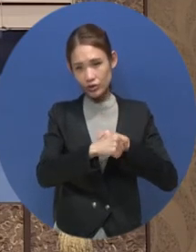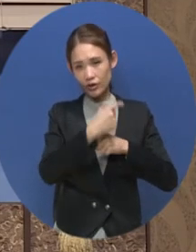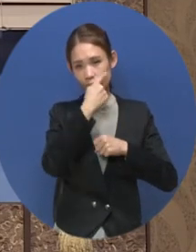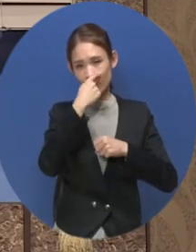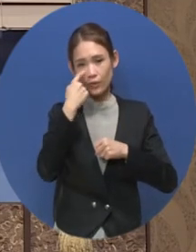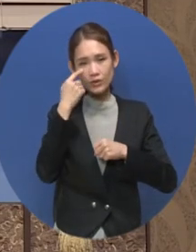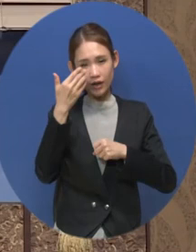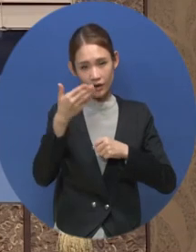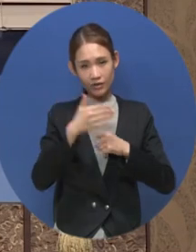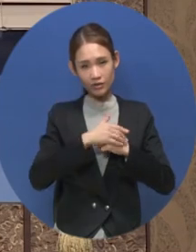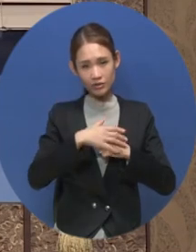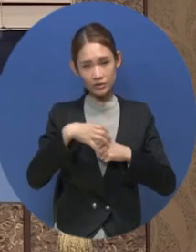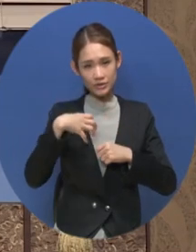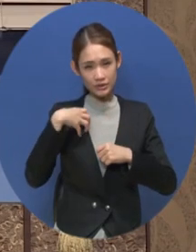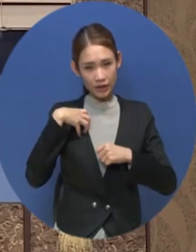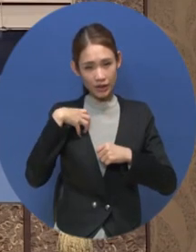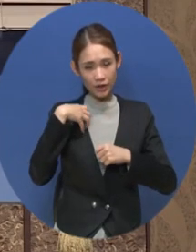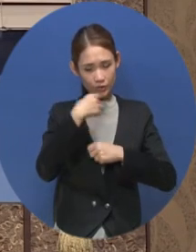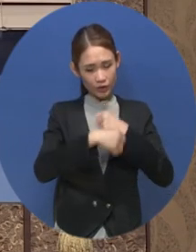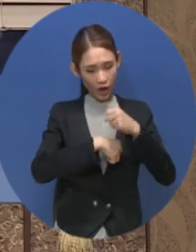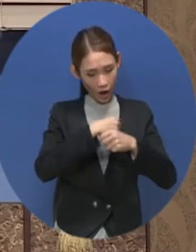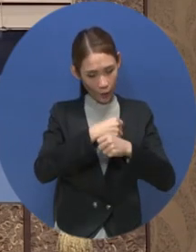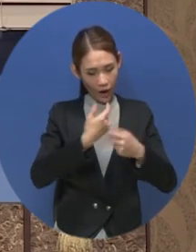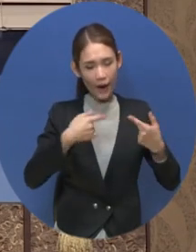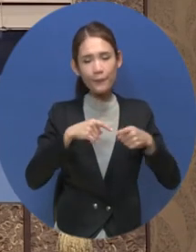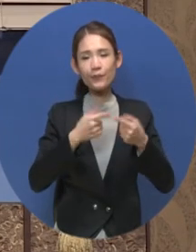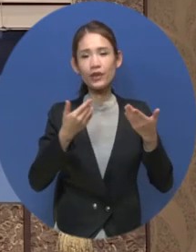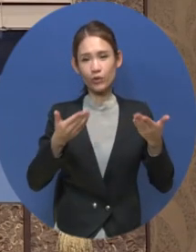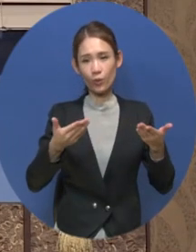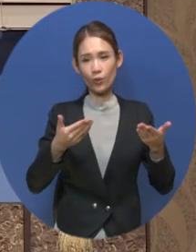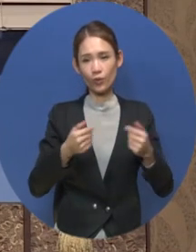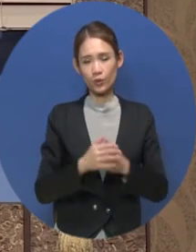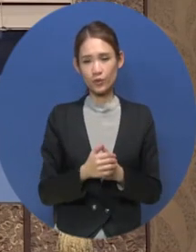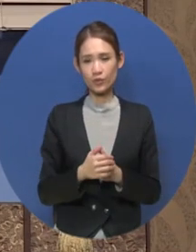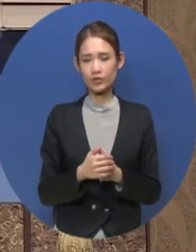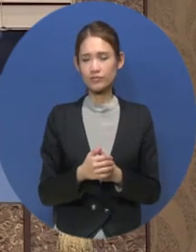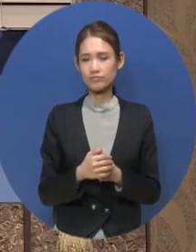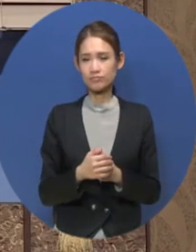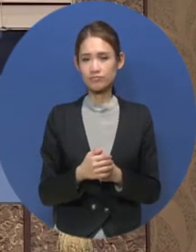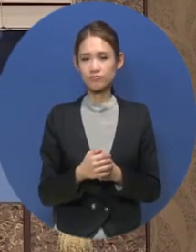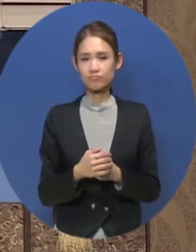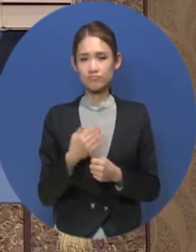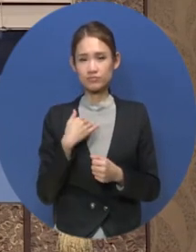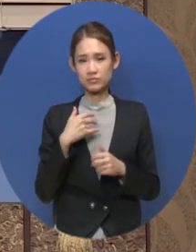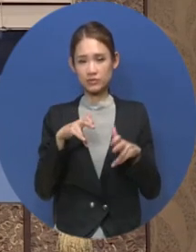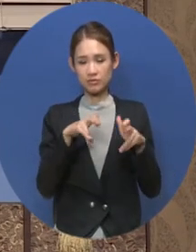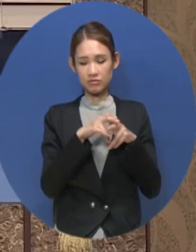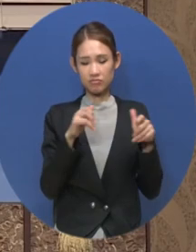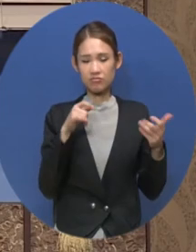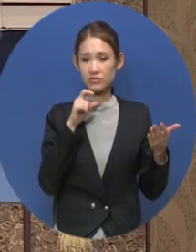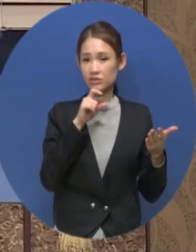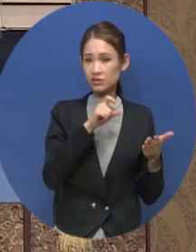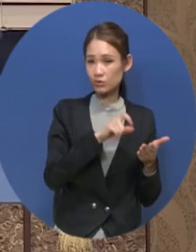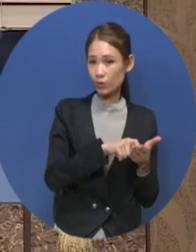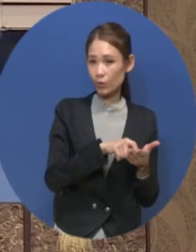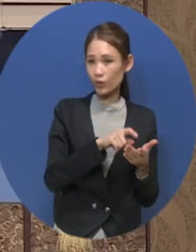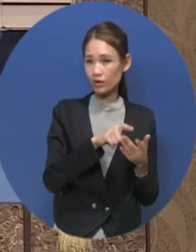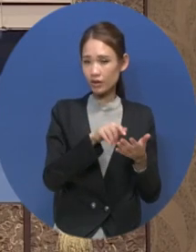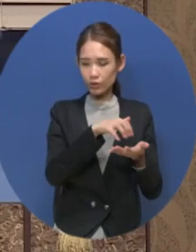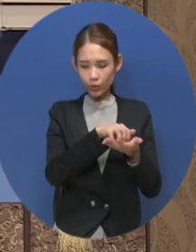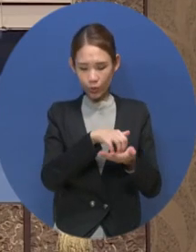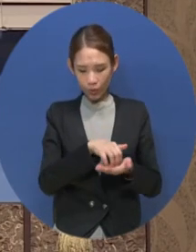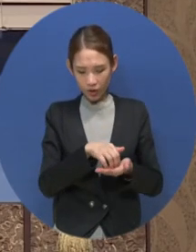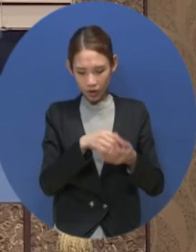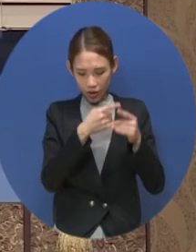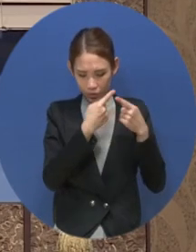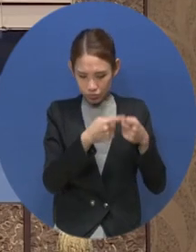보장하고 책임을 저희가 책임과 자율성을 좀 부여해 보자. 그래서 저희가 장애 등록에 대한 통계를 이렇게